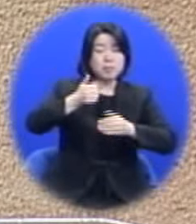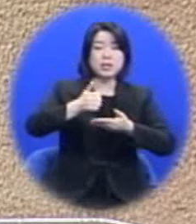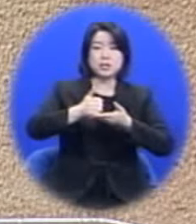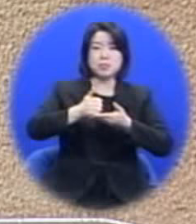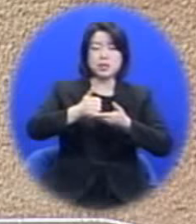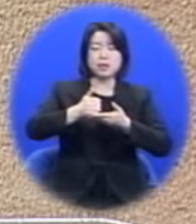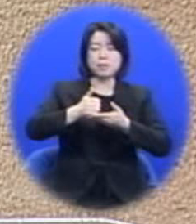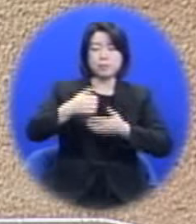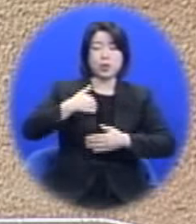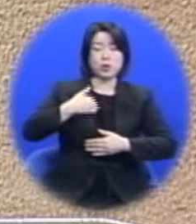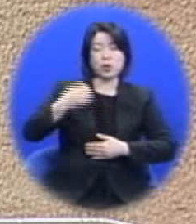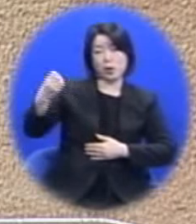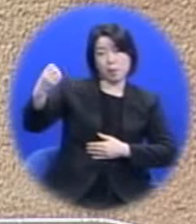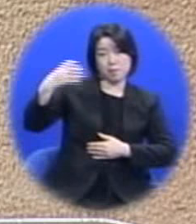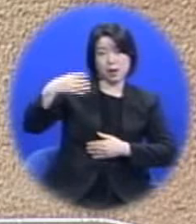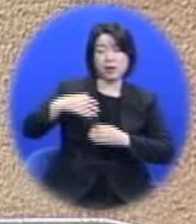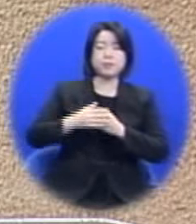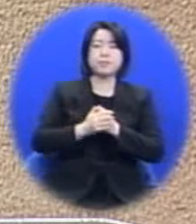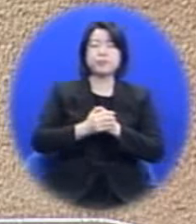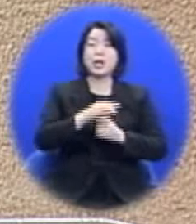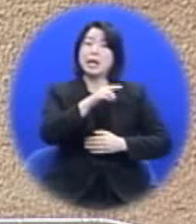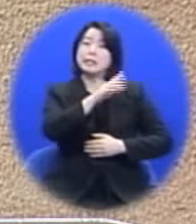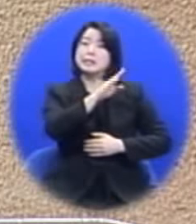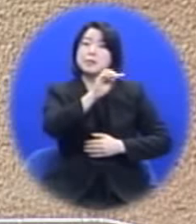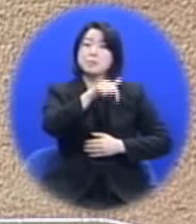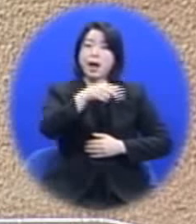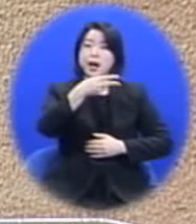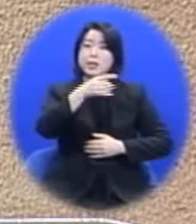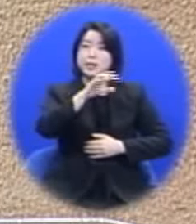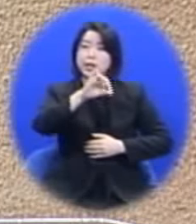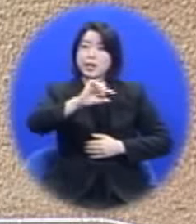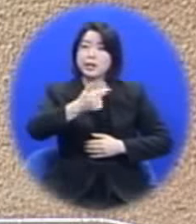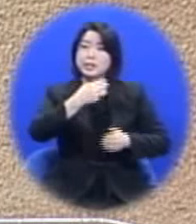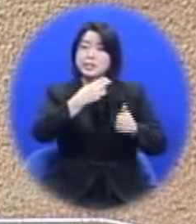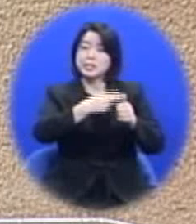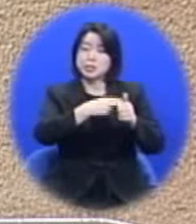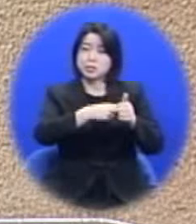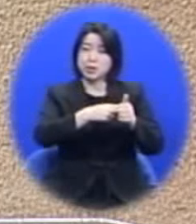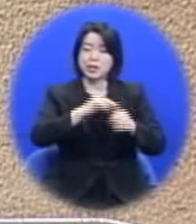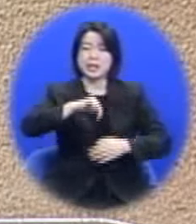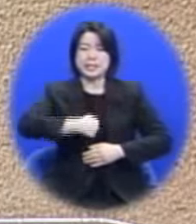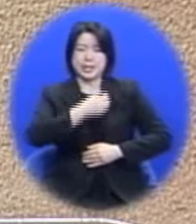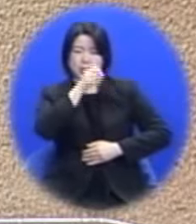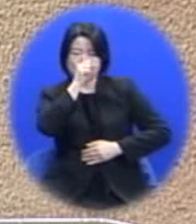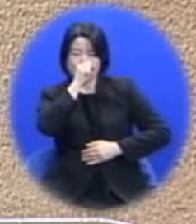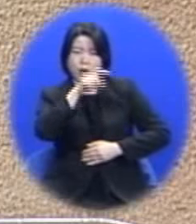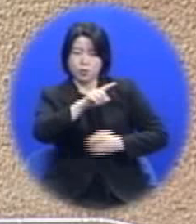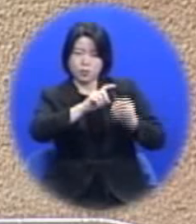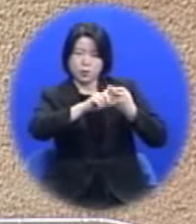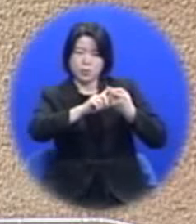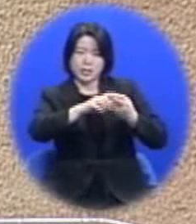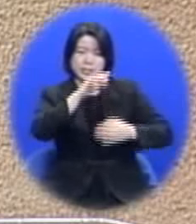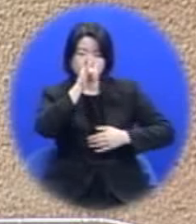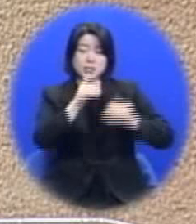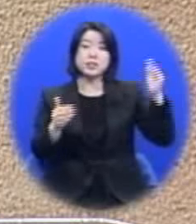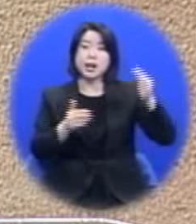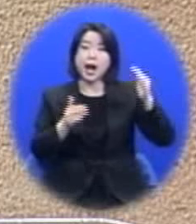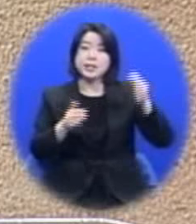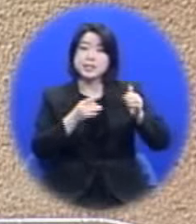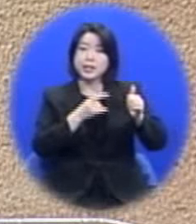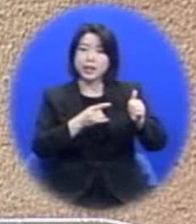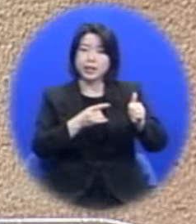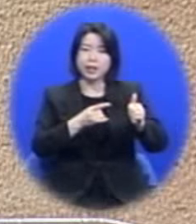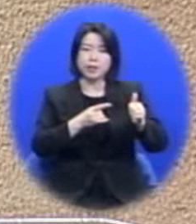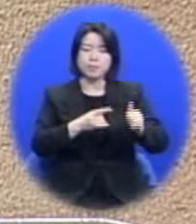이야기처럼 그 박대인 교수님은 자기가 좋아하고 아주 주목해 보는 학생에게 유난히 까다로운